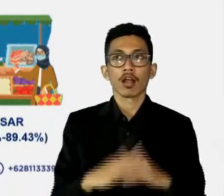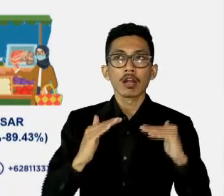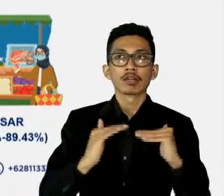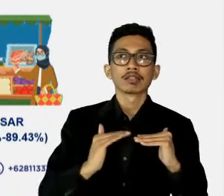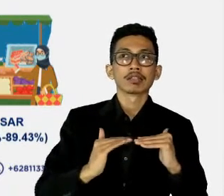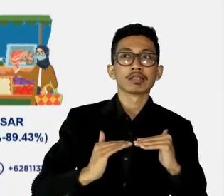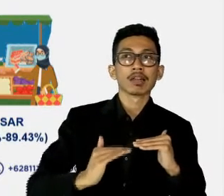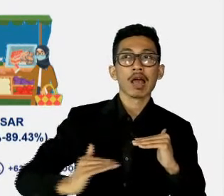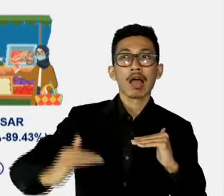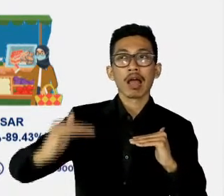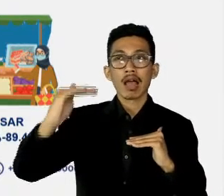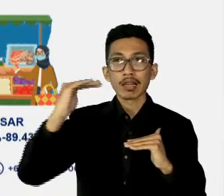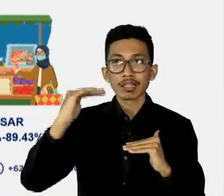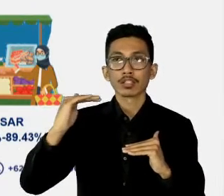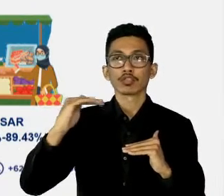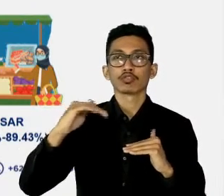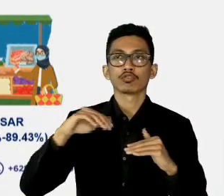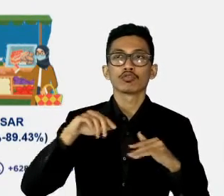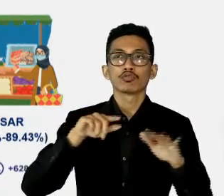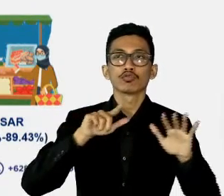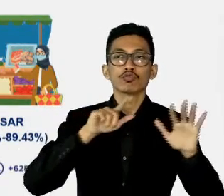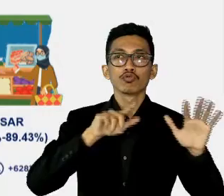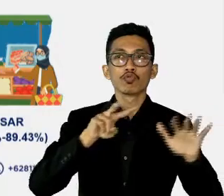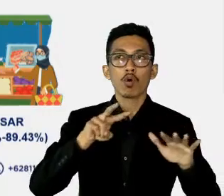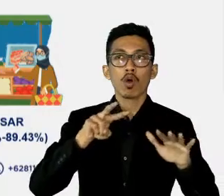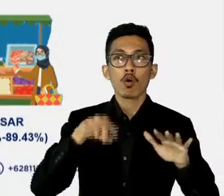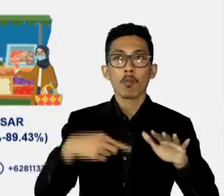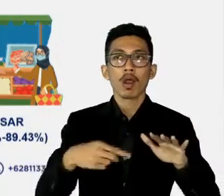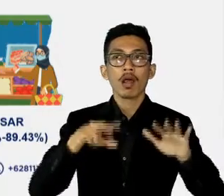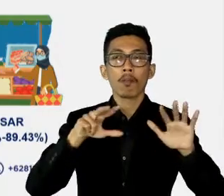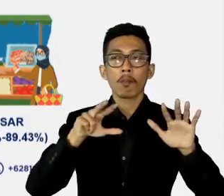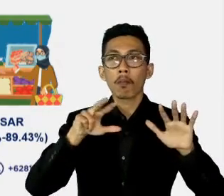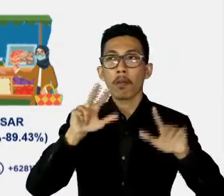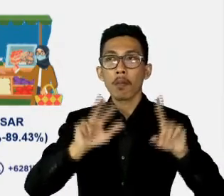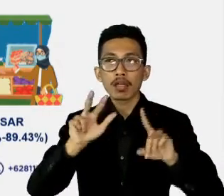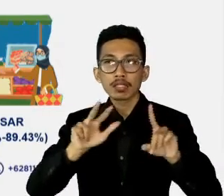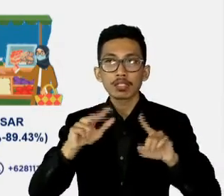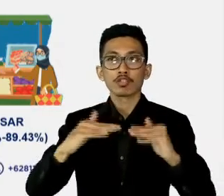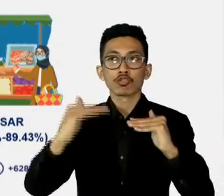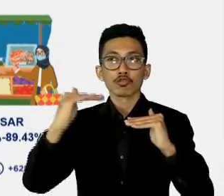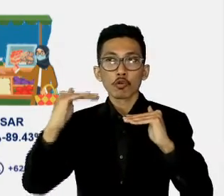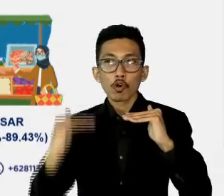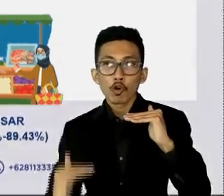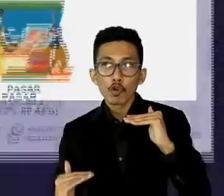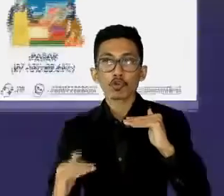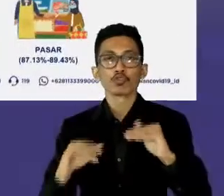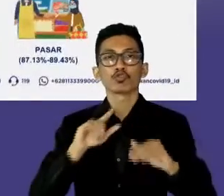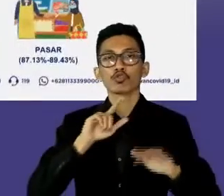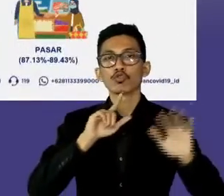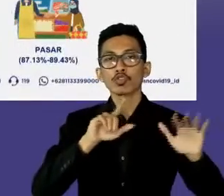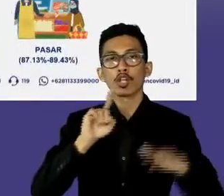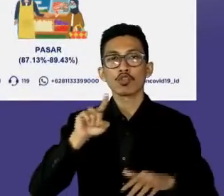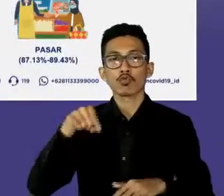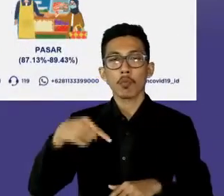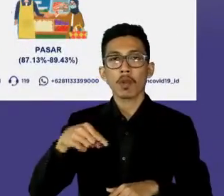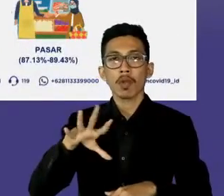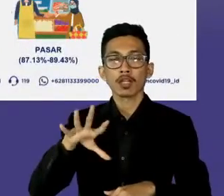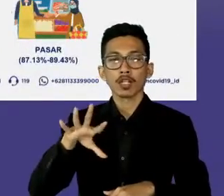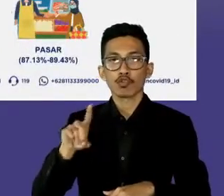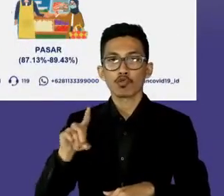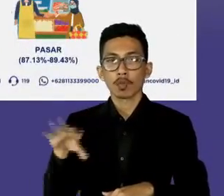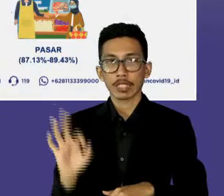naik di angka 72,18, sekarang turun lagi di angka 71,51. Nah, ini memang agak-agak fluktuatif kalau kita lihat di